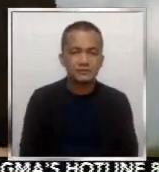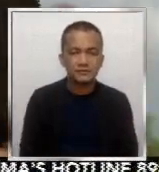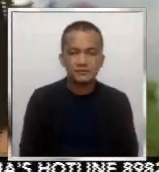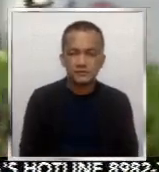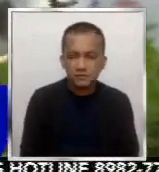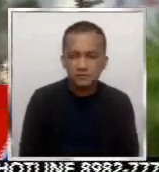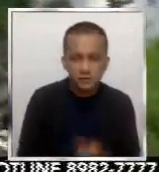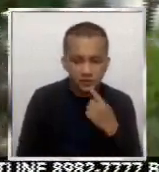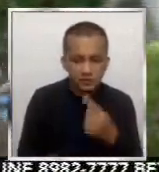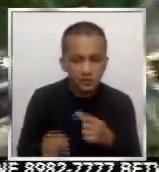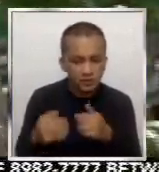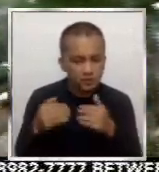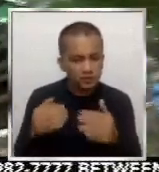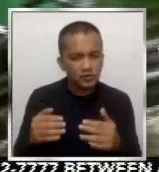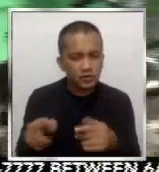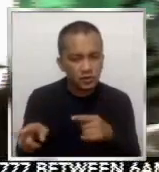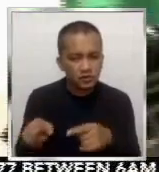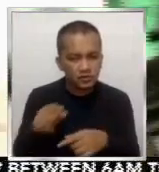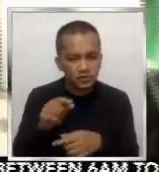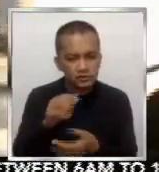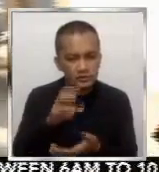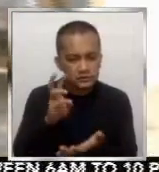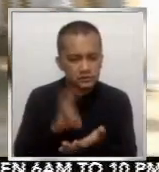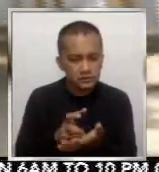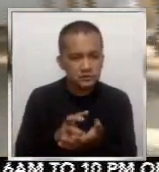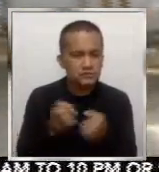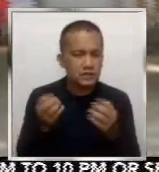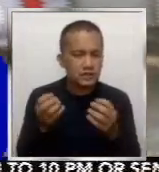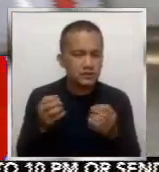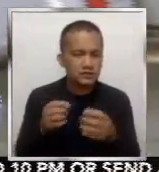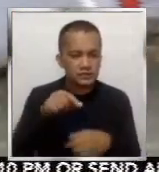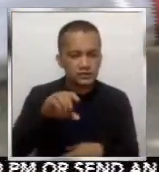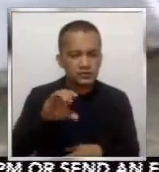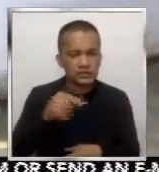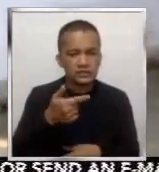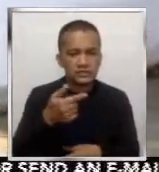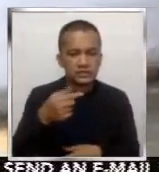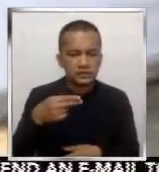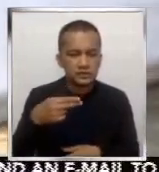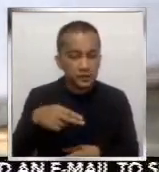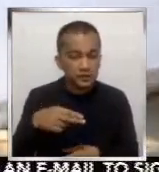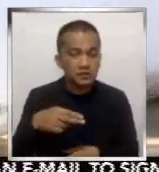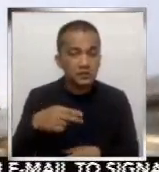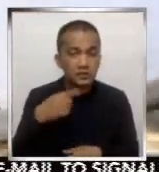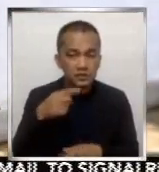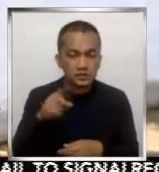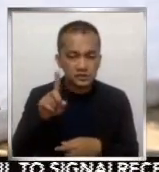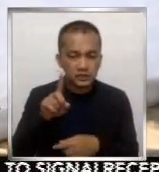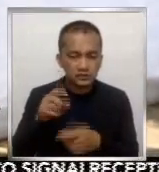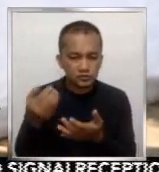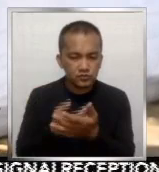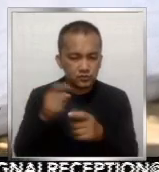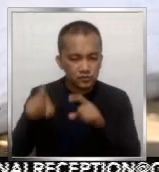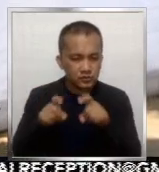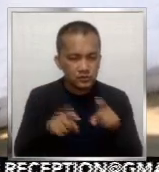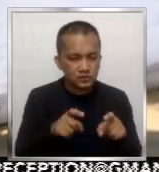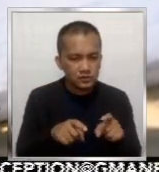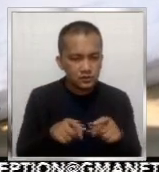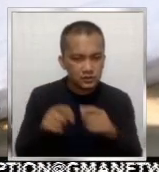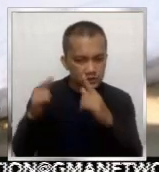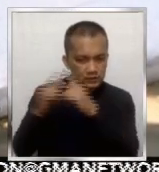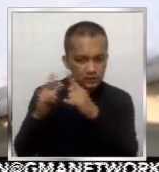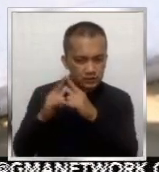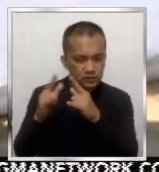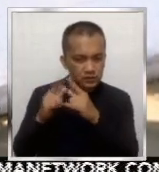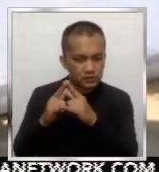itong compound grounds ng Quezon City General Hospital at isa sa pinakabagong tent dito, ang tent na ito. Yan ang ginagamit